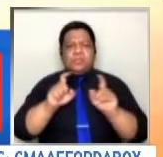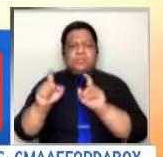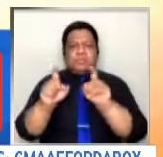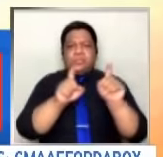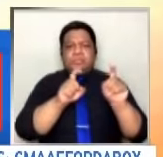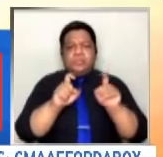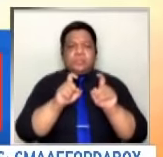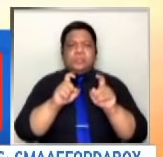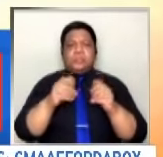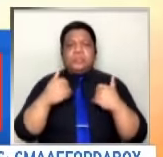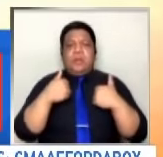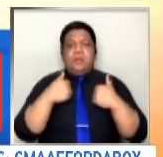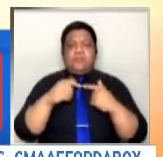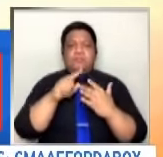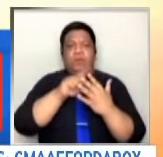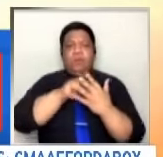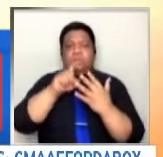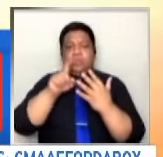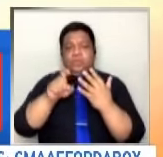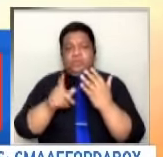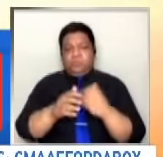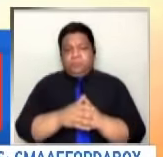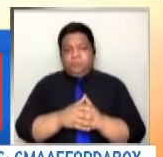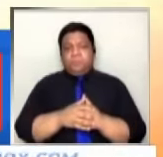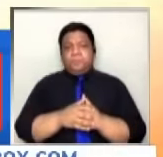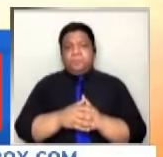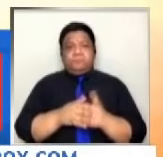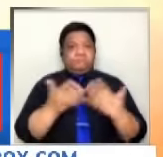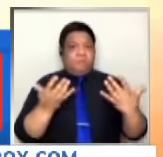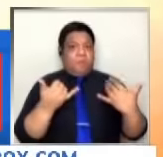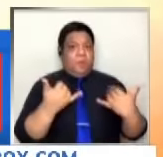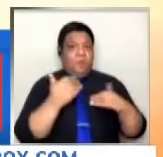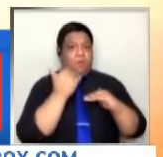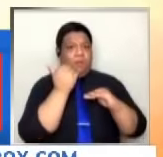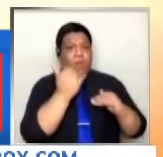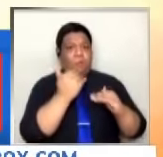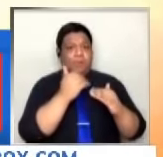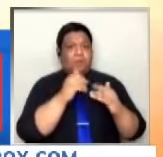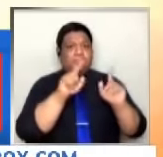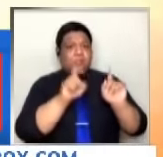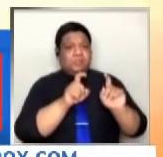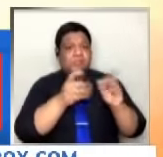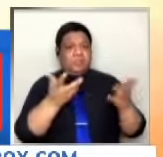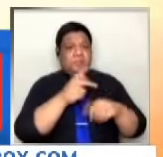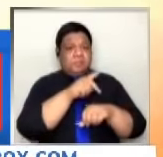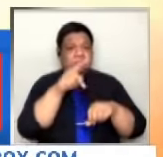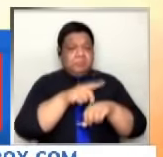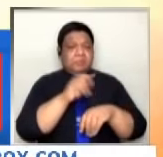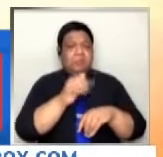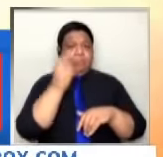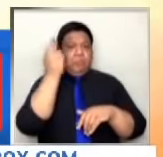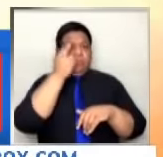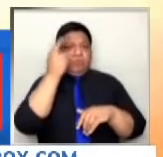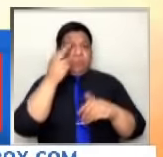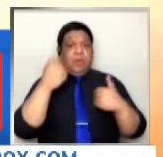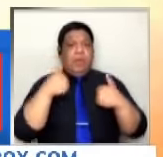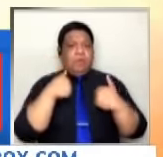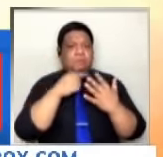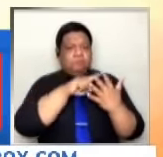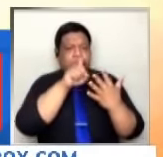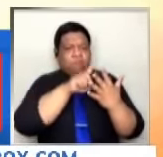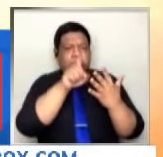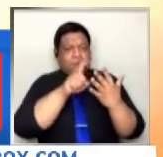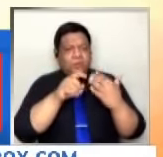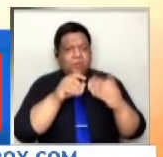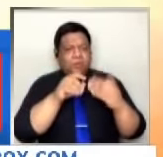mga contacts natin. Opo, dahil nga po limitado ang testing sa Pilipinas, dahil po dyan syempre apektado rin ng tracing, contact tracing at